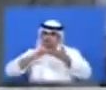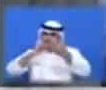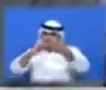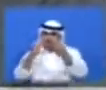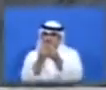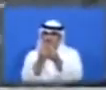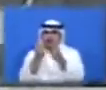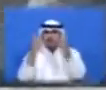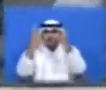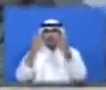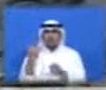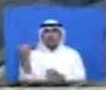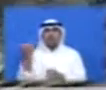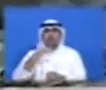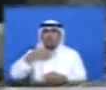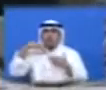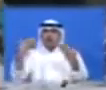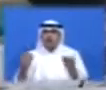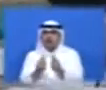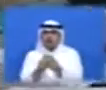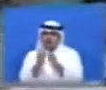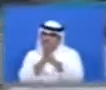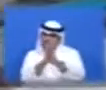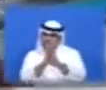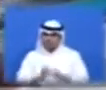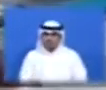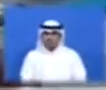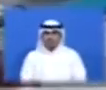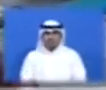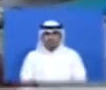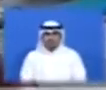ومن أجل المزيد من التنمية الحقيقية والرخاء والسلام.